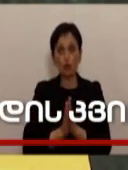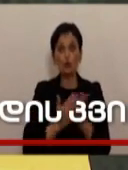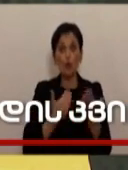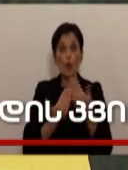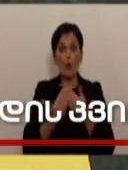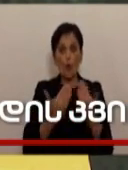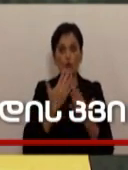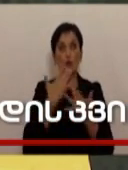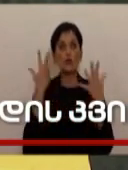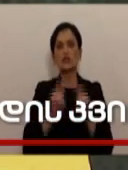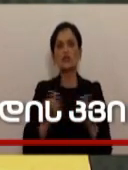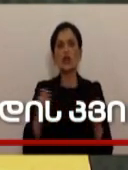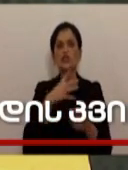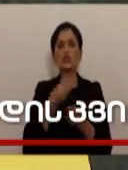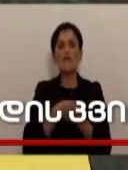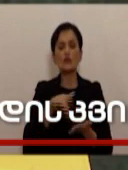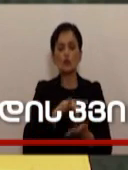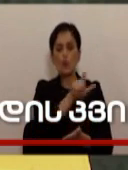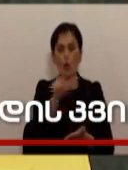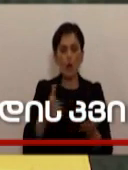მოუწოდა საჯაროდ თავის მოქალაქეებს.